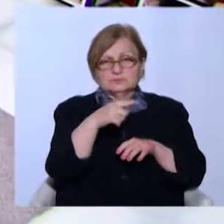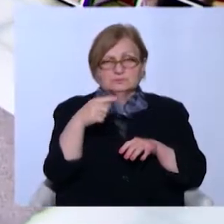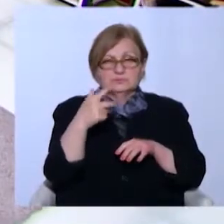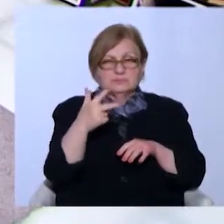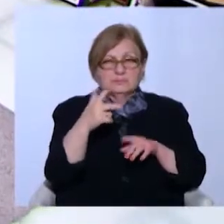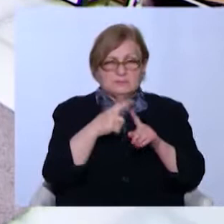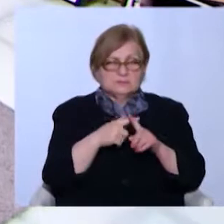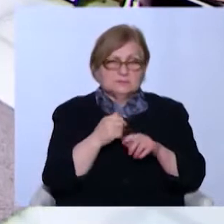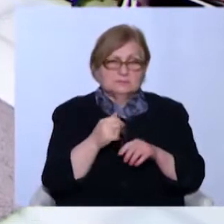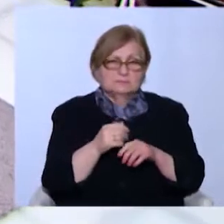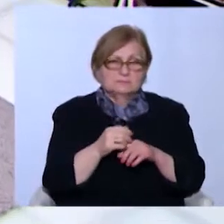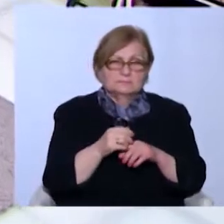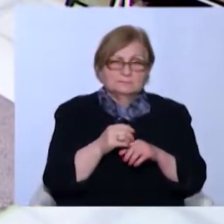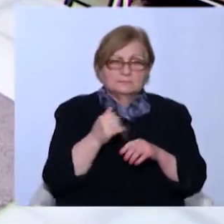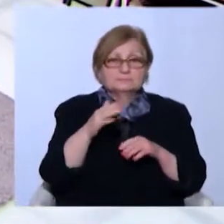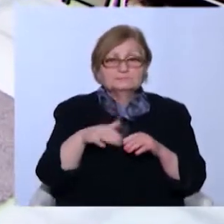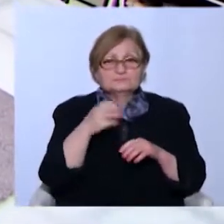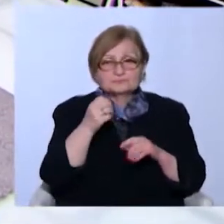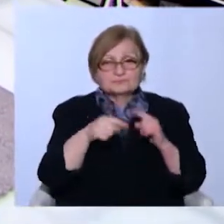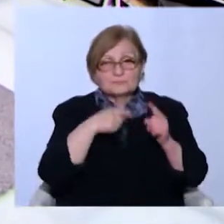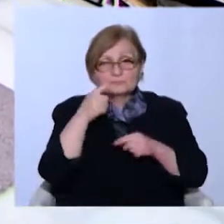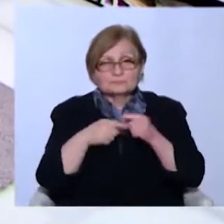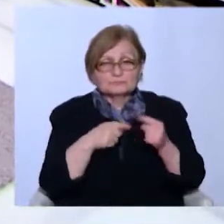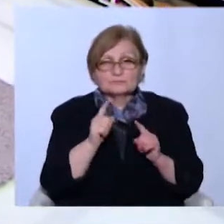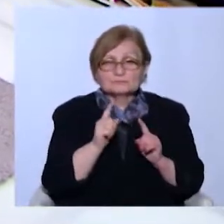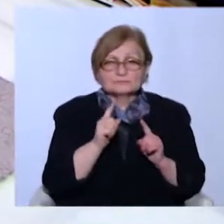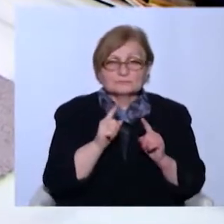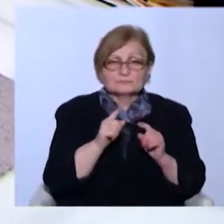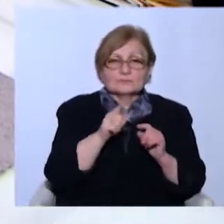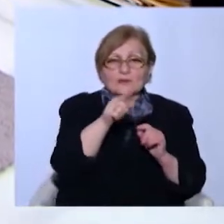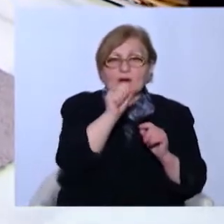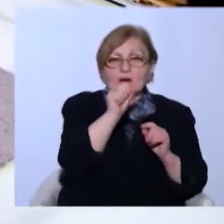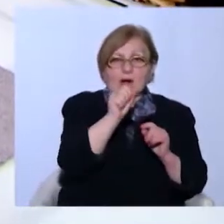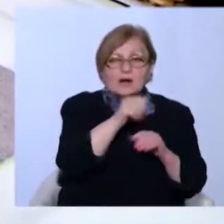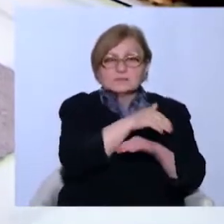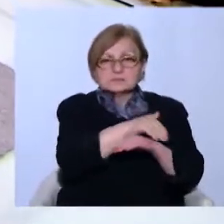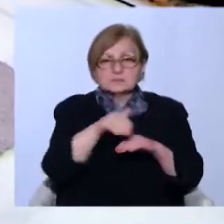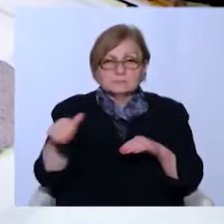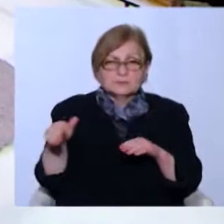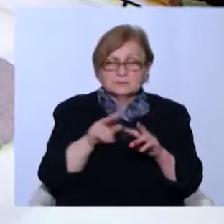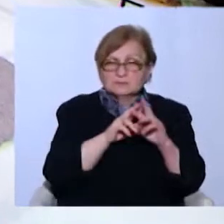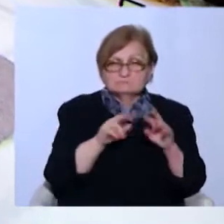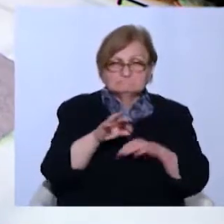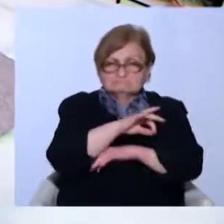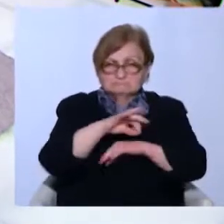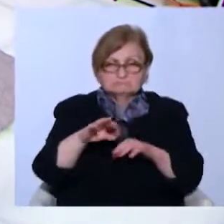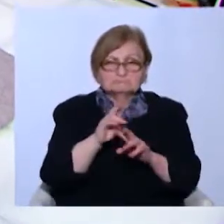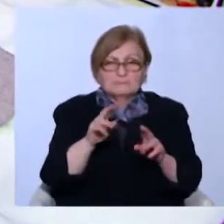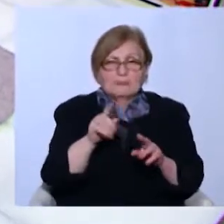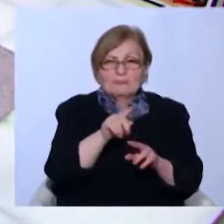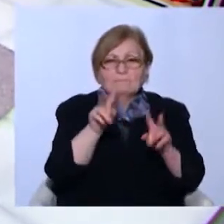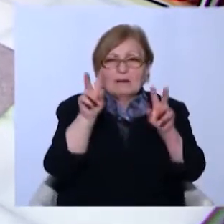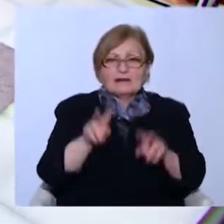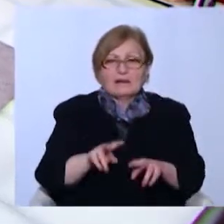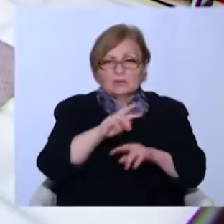ახლა გადავიდეთ შემდეგ ნაბიჯზე და გავიაზროთ ის, რომ აწფესაც იგივე კა უნდა ქონდეს, რადგან BC წრფის პარალელური არის და